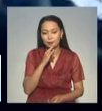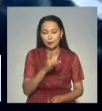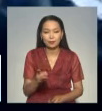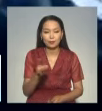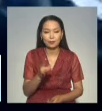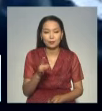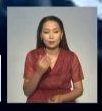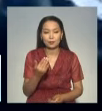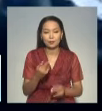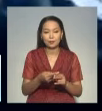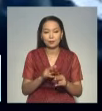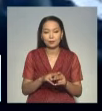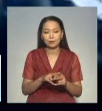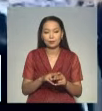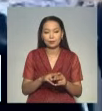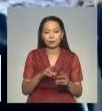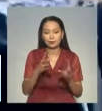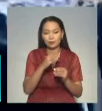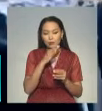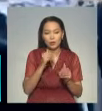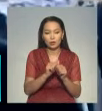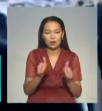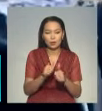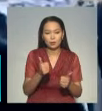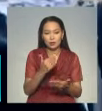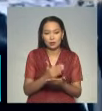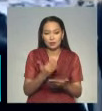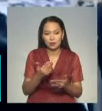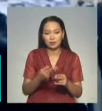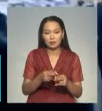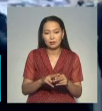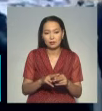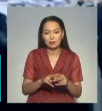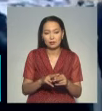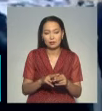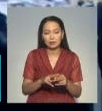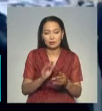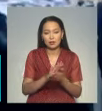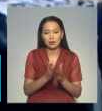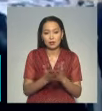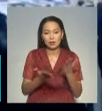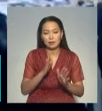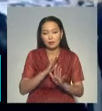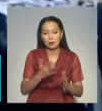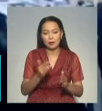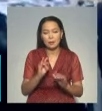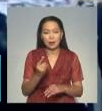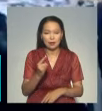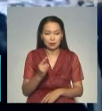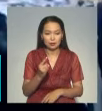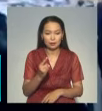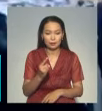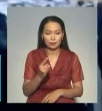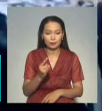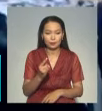республикасында ажырасулардың саны көбейіп кетті. Атамыз қазақ кезінде бұндай жағдайлар орын алған кезінде ол баланы